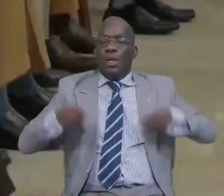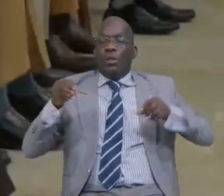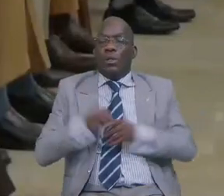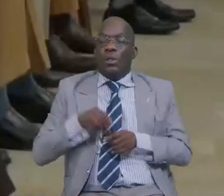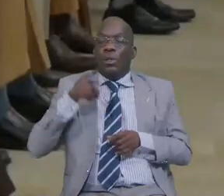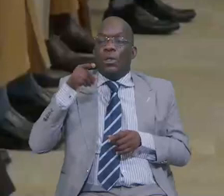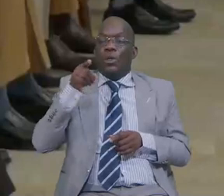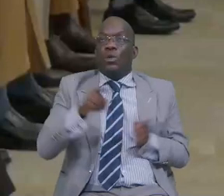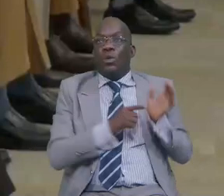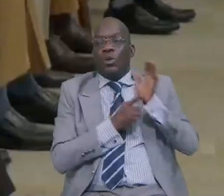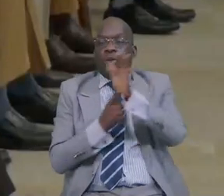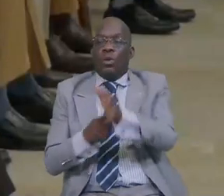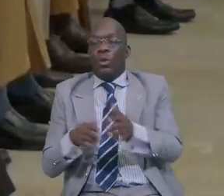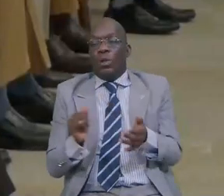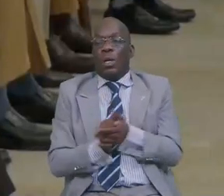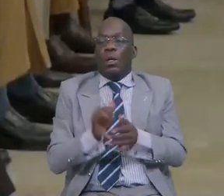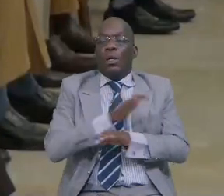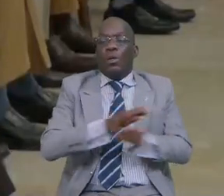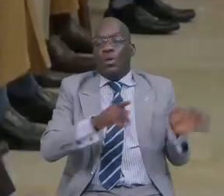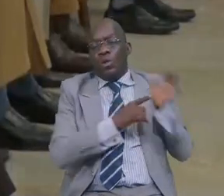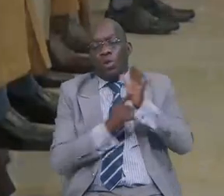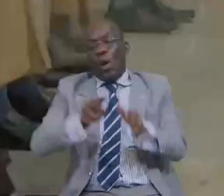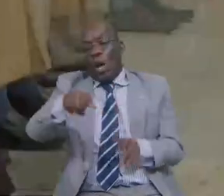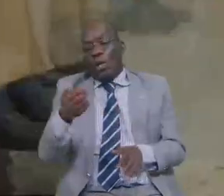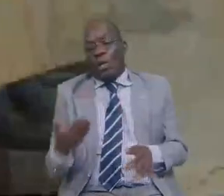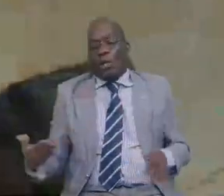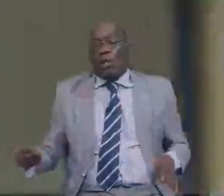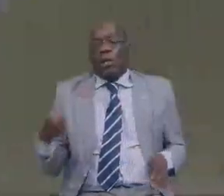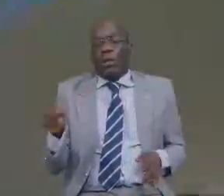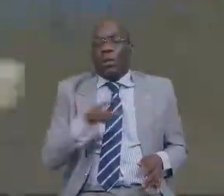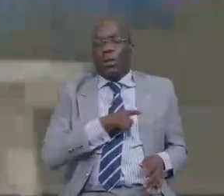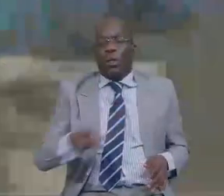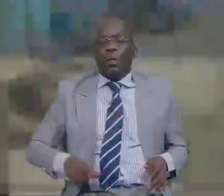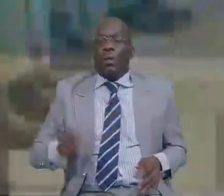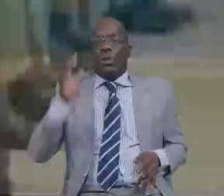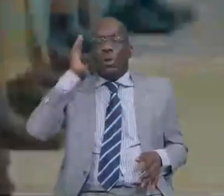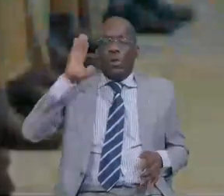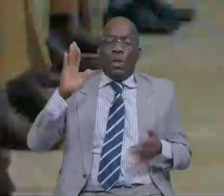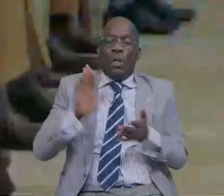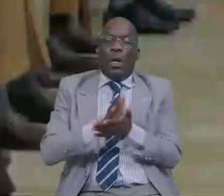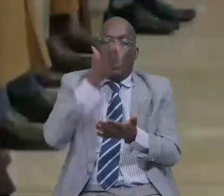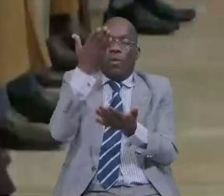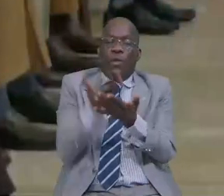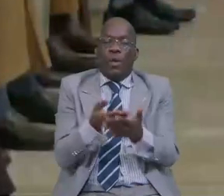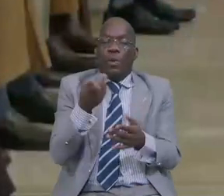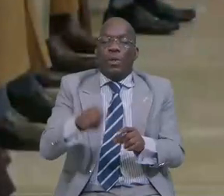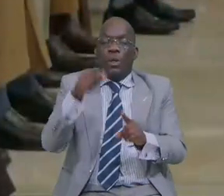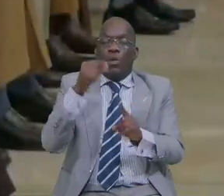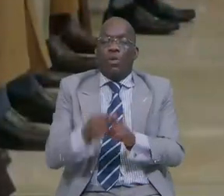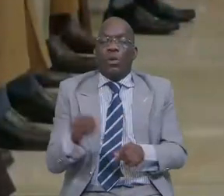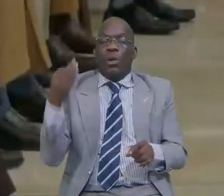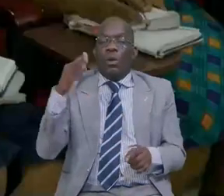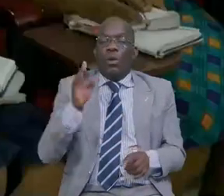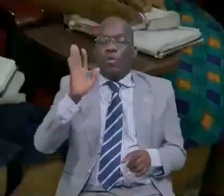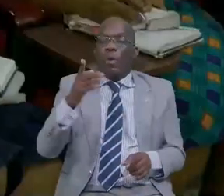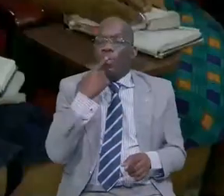cela. Ne projette rien d'autre. Et le Seigneur va affirmer la parole de ta bouche